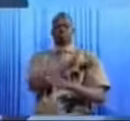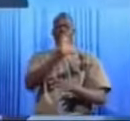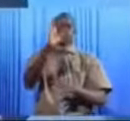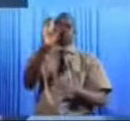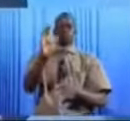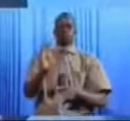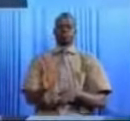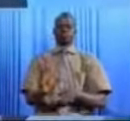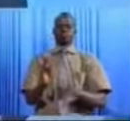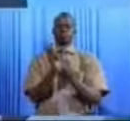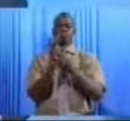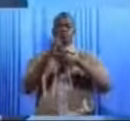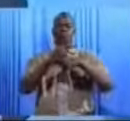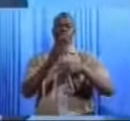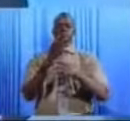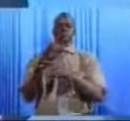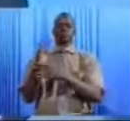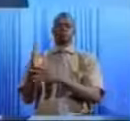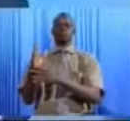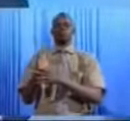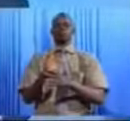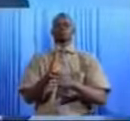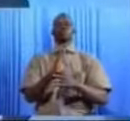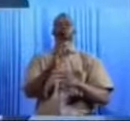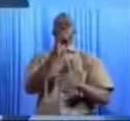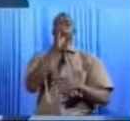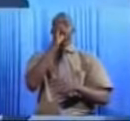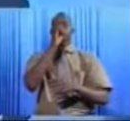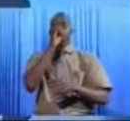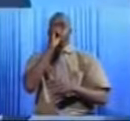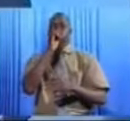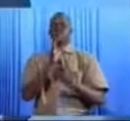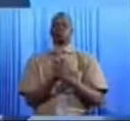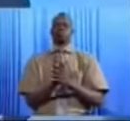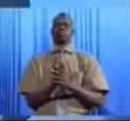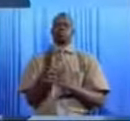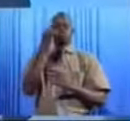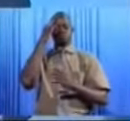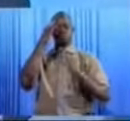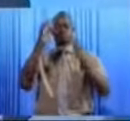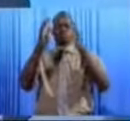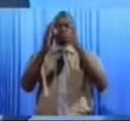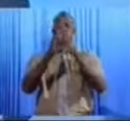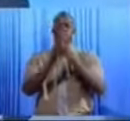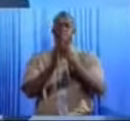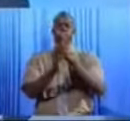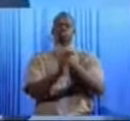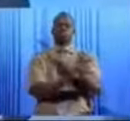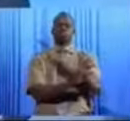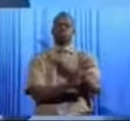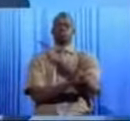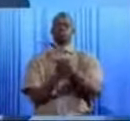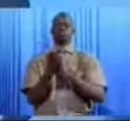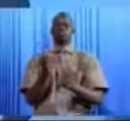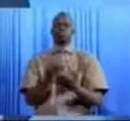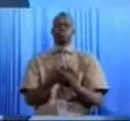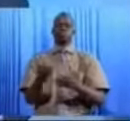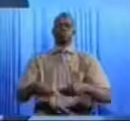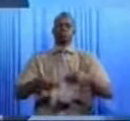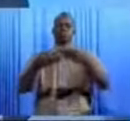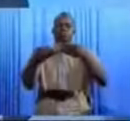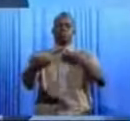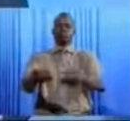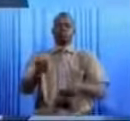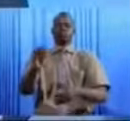de production et de distribution de l'office national de l'eau et de l'assainissement pour la ville de gaoua un financement a été accordé à l'eau n'y a